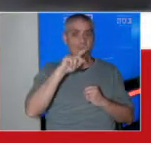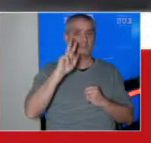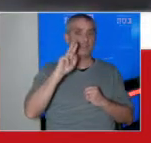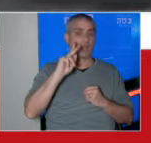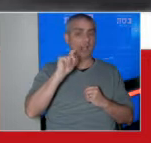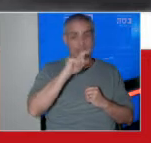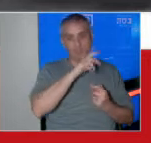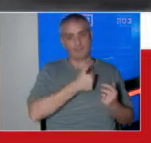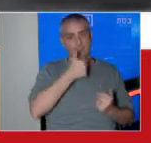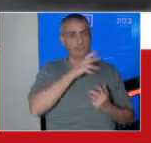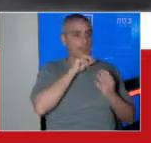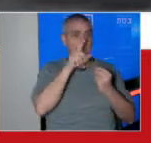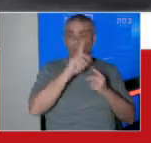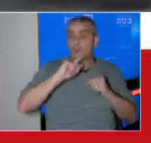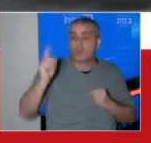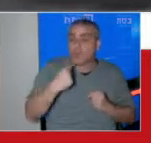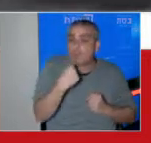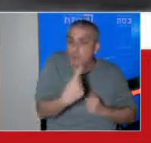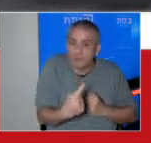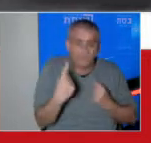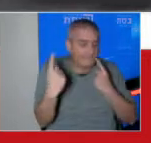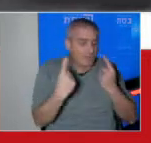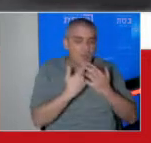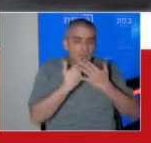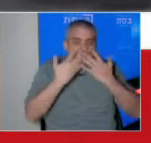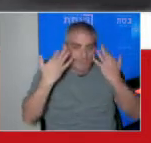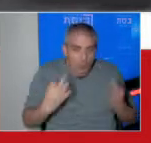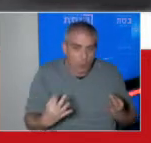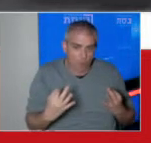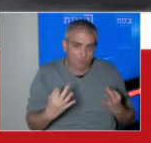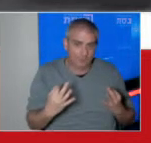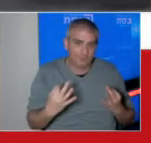גם המשכלית דיברה איתו. כולם אומרים בכל אחד וברור